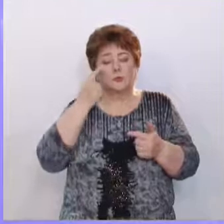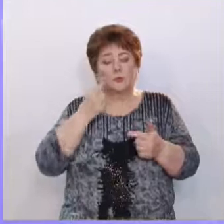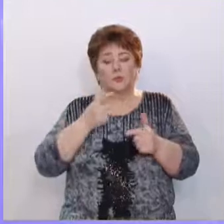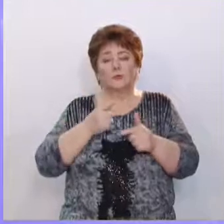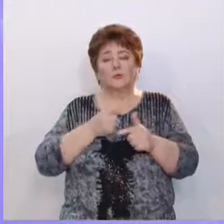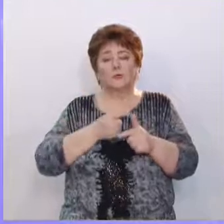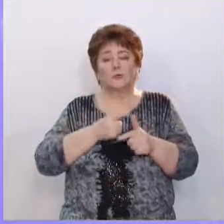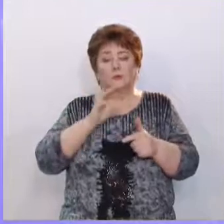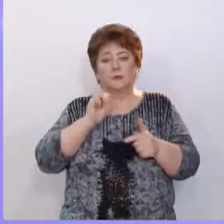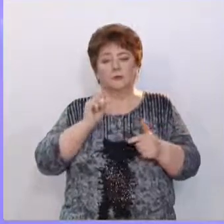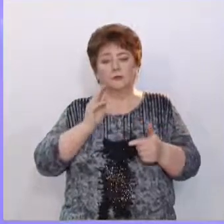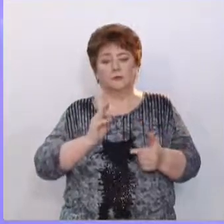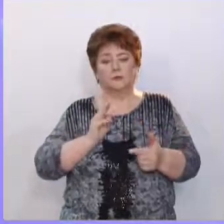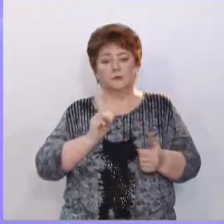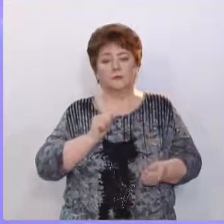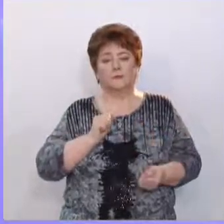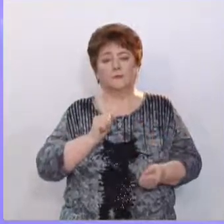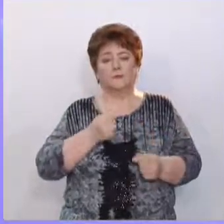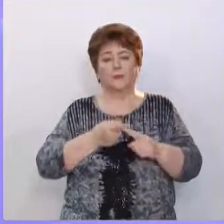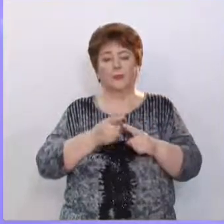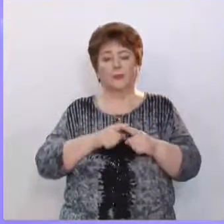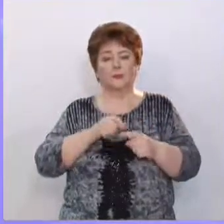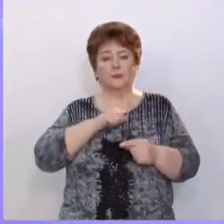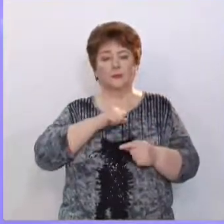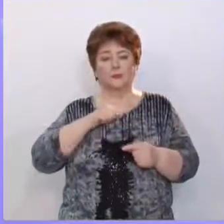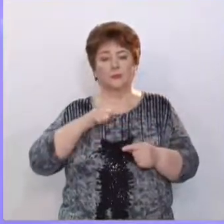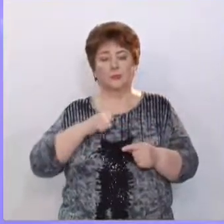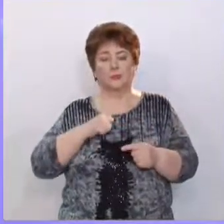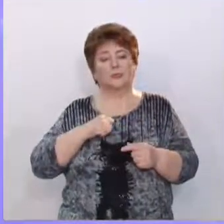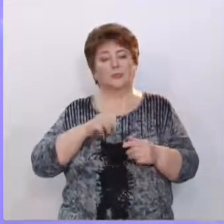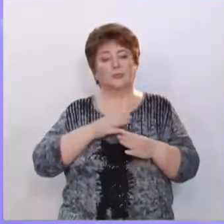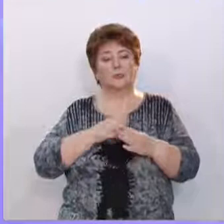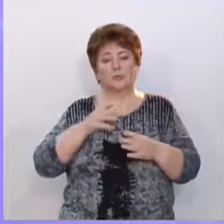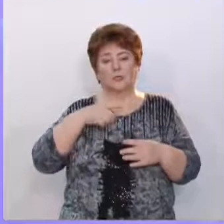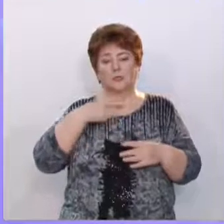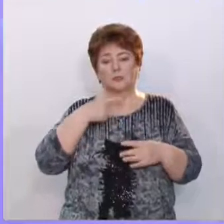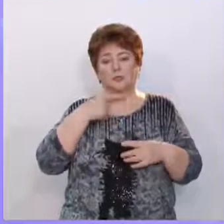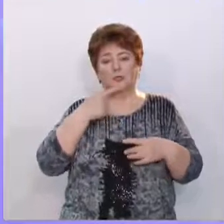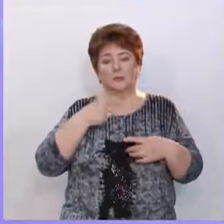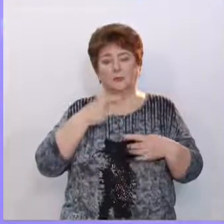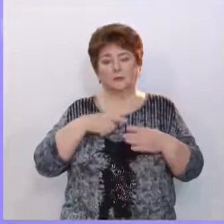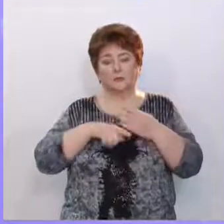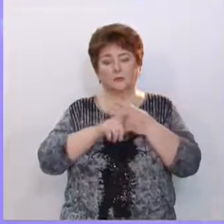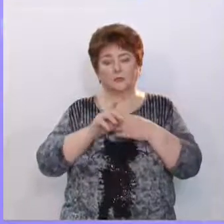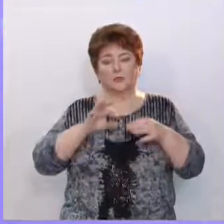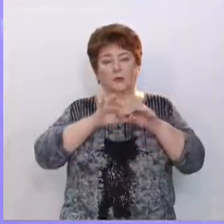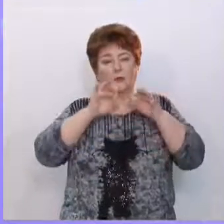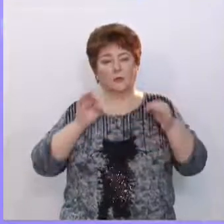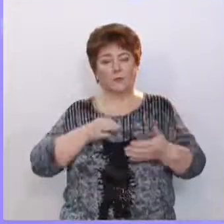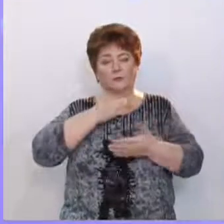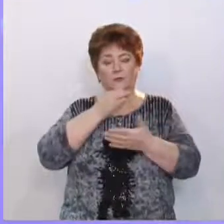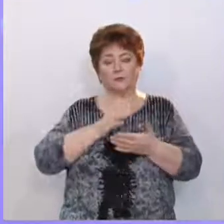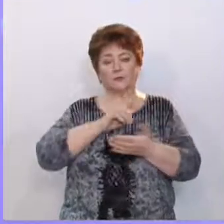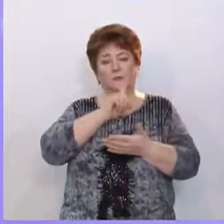имя существительное? Это самостоятельная часть речи, в начальной форме отвечает